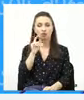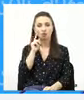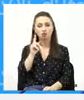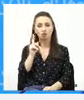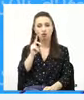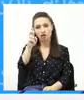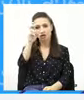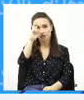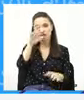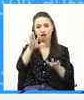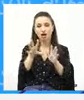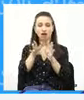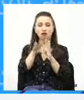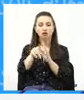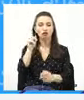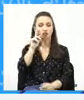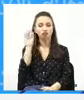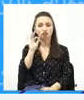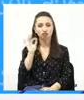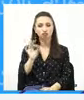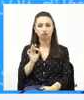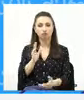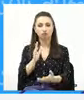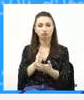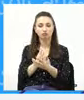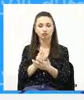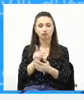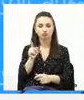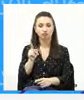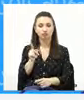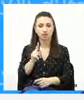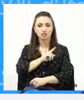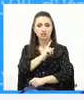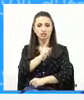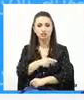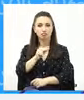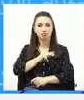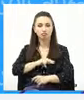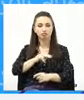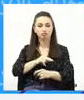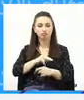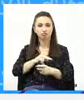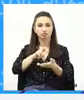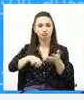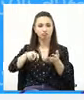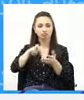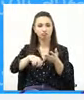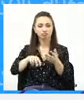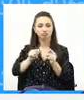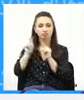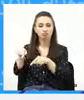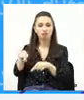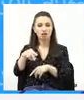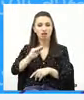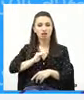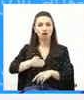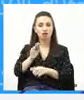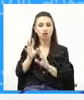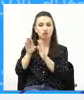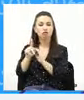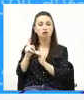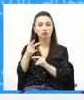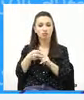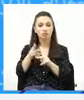რომ საჯარო სექტორიდან ხშირად კვალიფიციური ძლიერი კადრები გაედინება კერძო სექტორში, იმიტომ რომ